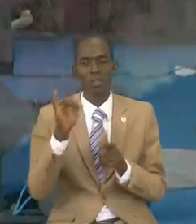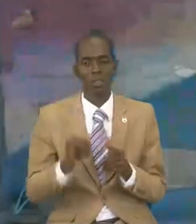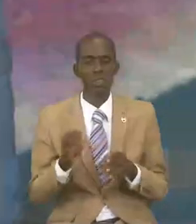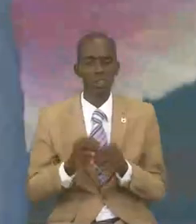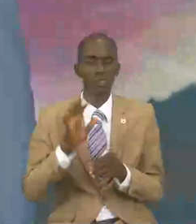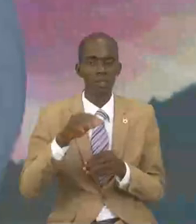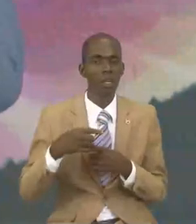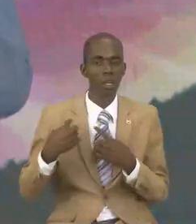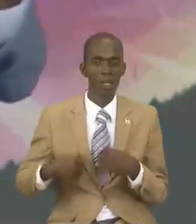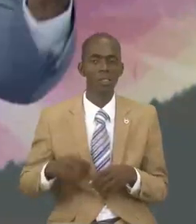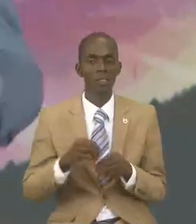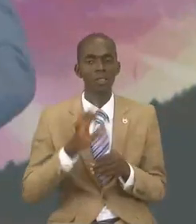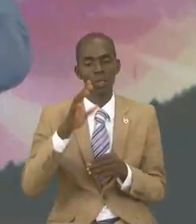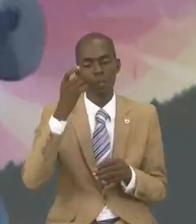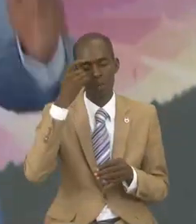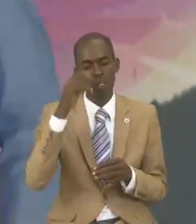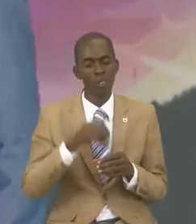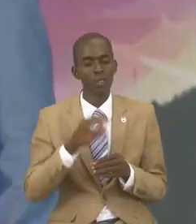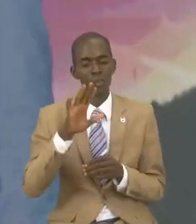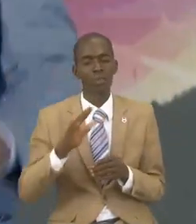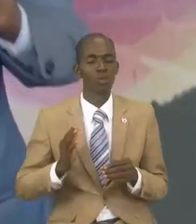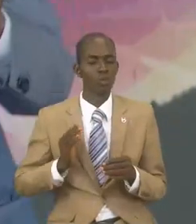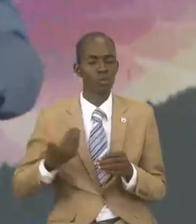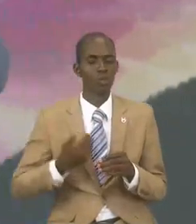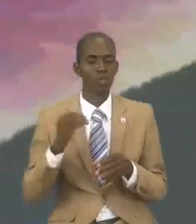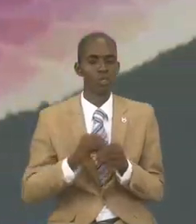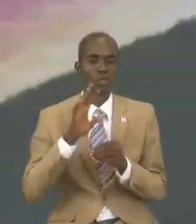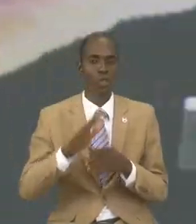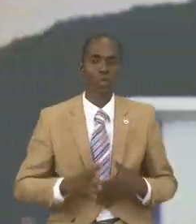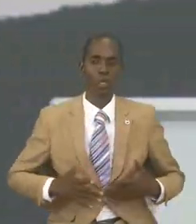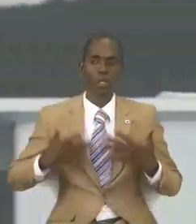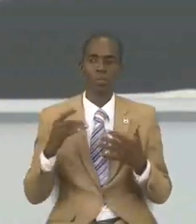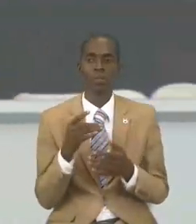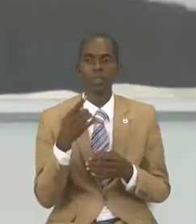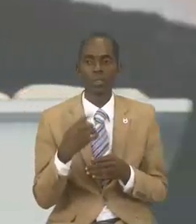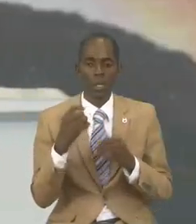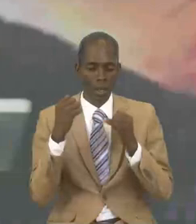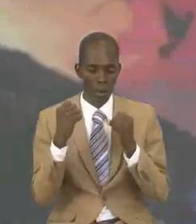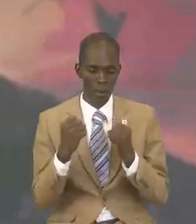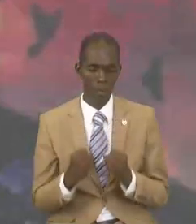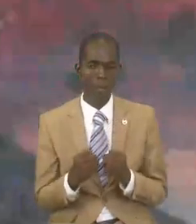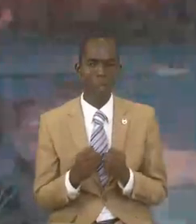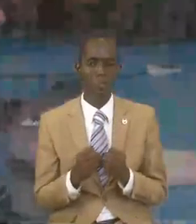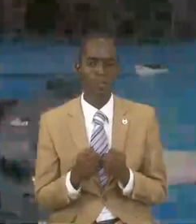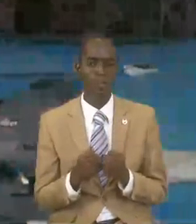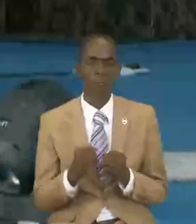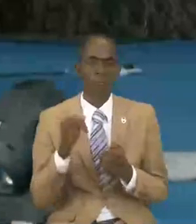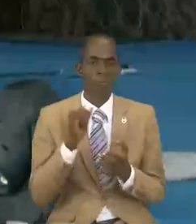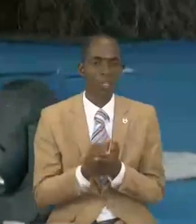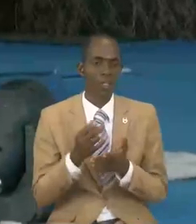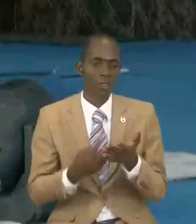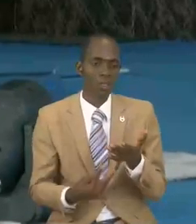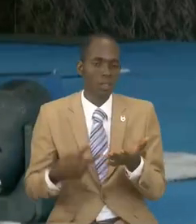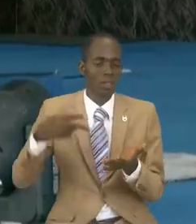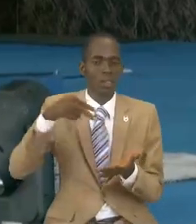s'effectue dans ton cœur, prend effet dans ton cœur, dans ton âme, dans ton esprit, la puissance qu'il